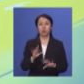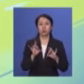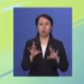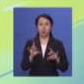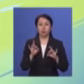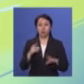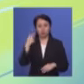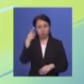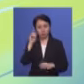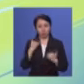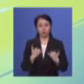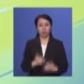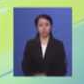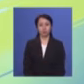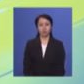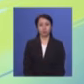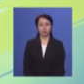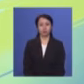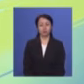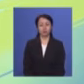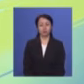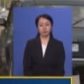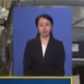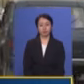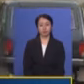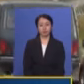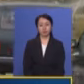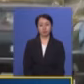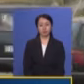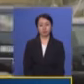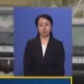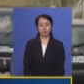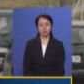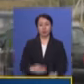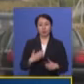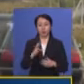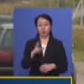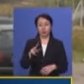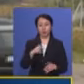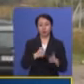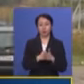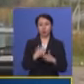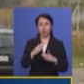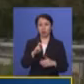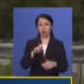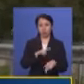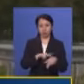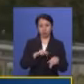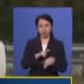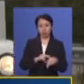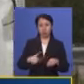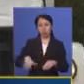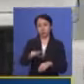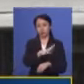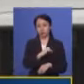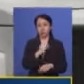как это объясняют перевозчики, узнаете прямо сейчас. С конца июля по конец августа стражи правопорядка